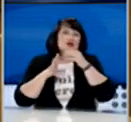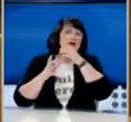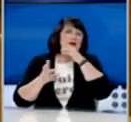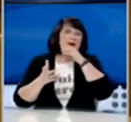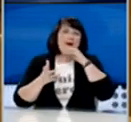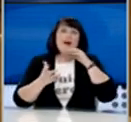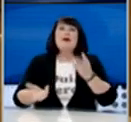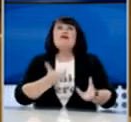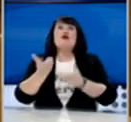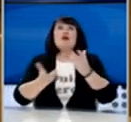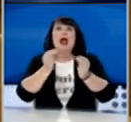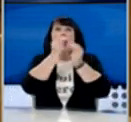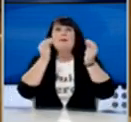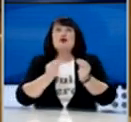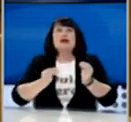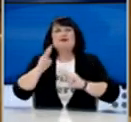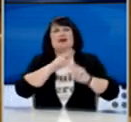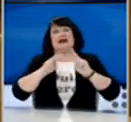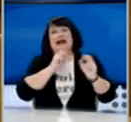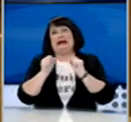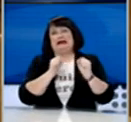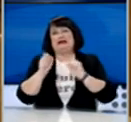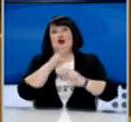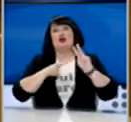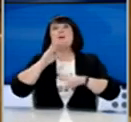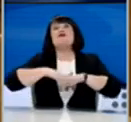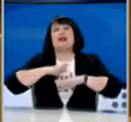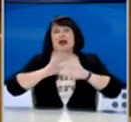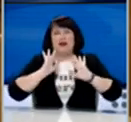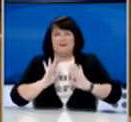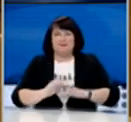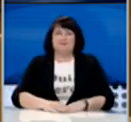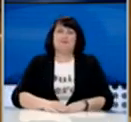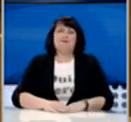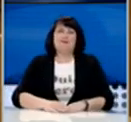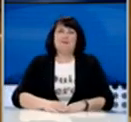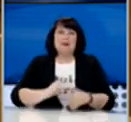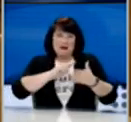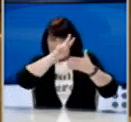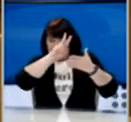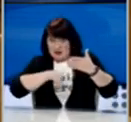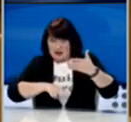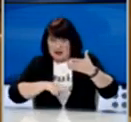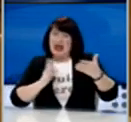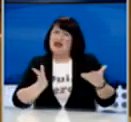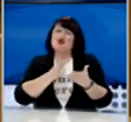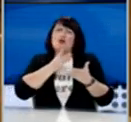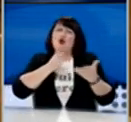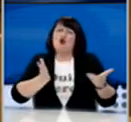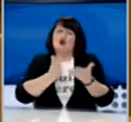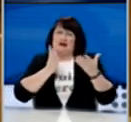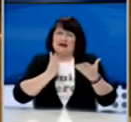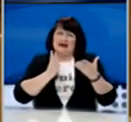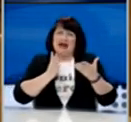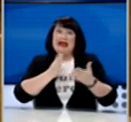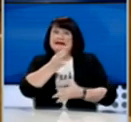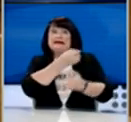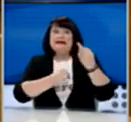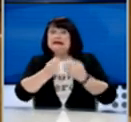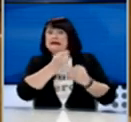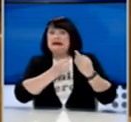είναι αποτέλεσμα της κλιματικής κρίσης όποιος όμως έμπαινε στον κόπο να μελετήσει έστω πρόχειρα το περιεχόμενο αυτής της